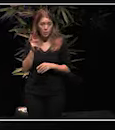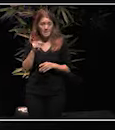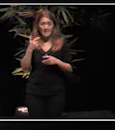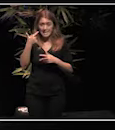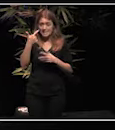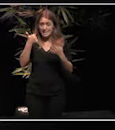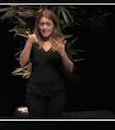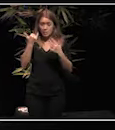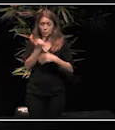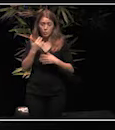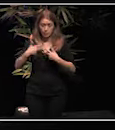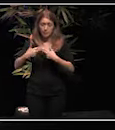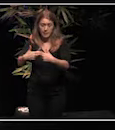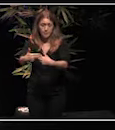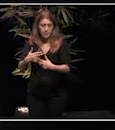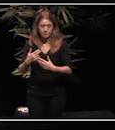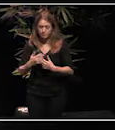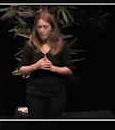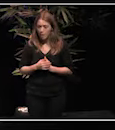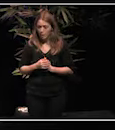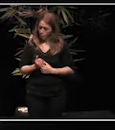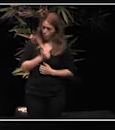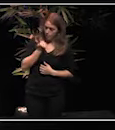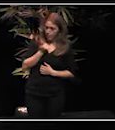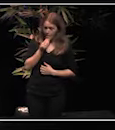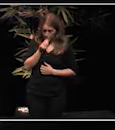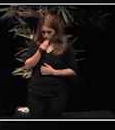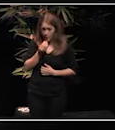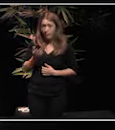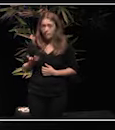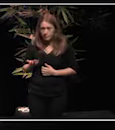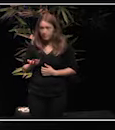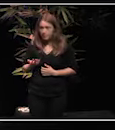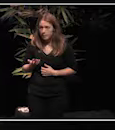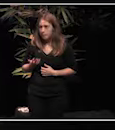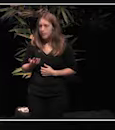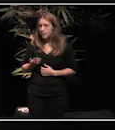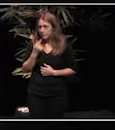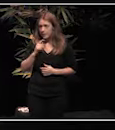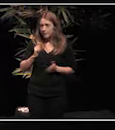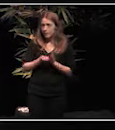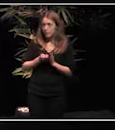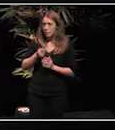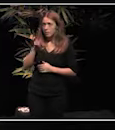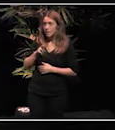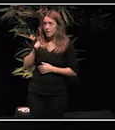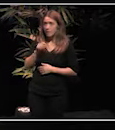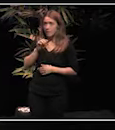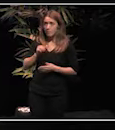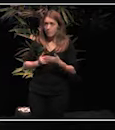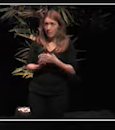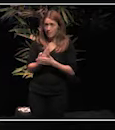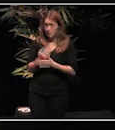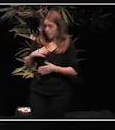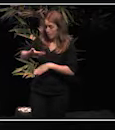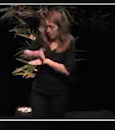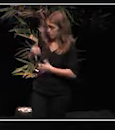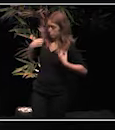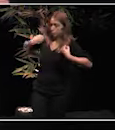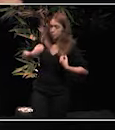en 6 jours, en autonomie alimentaire. En fait, on part le lundi matin et on a tout ce qu'il nous faut pour la